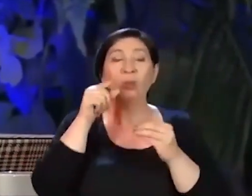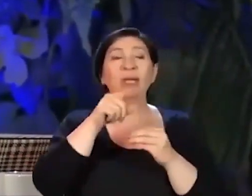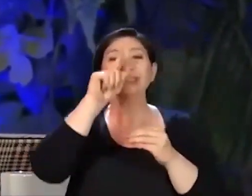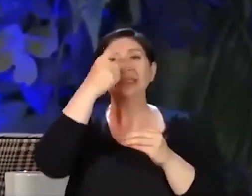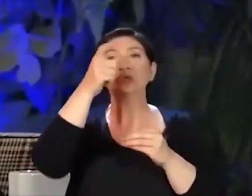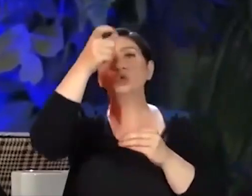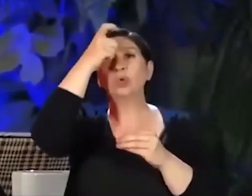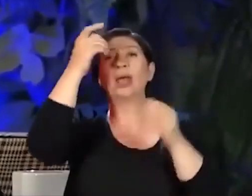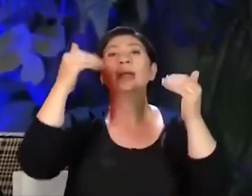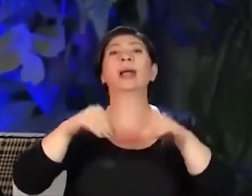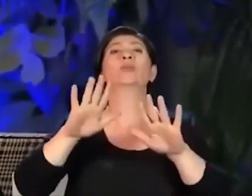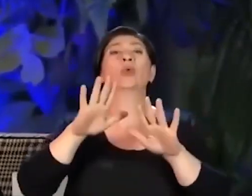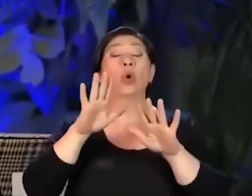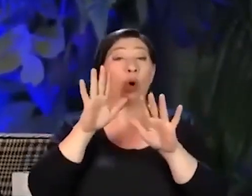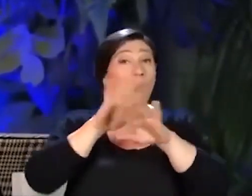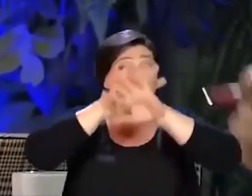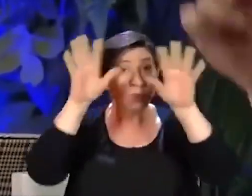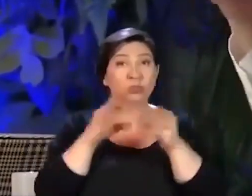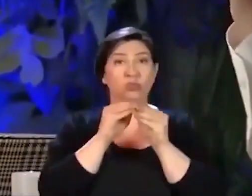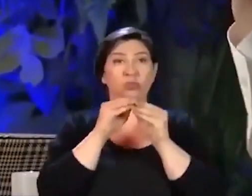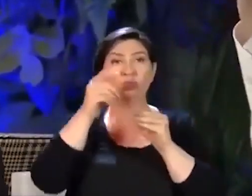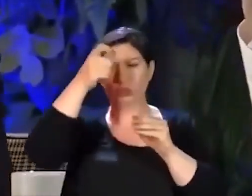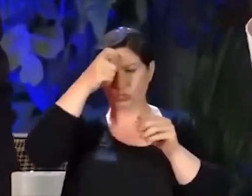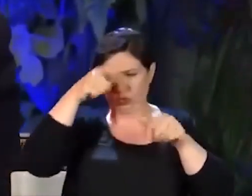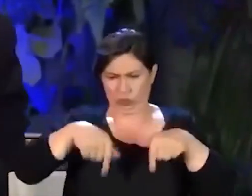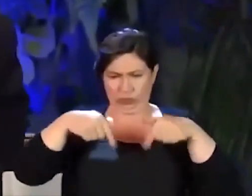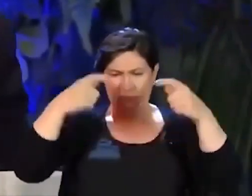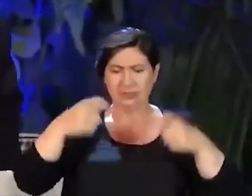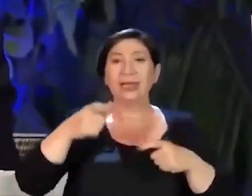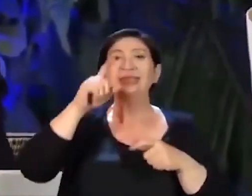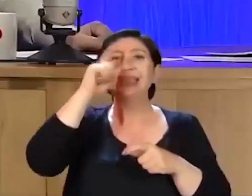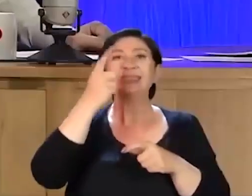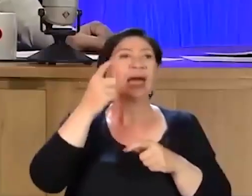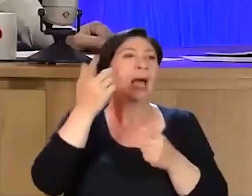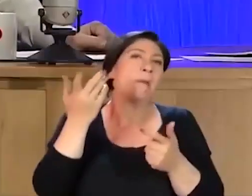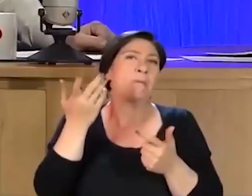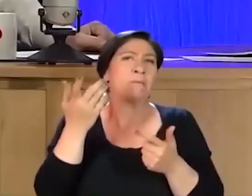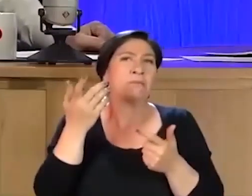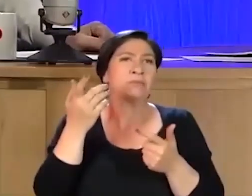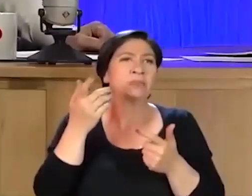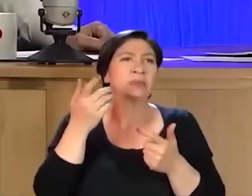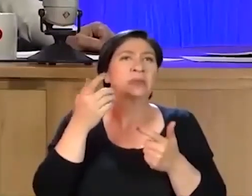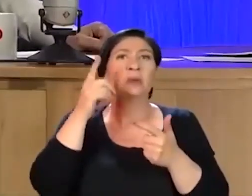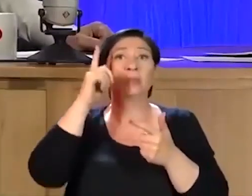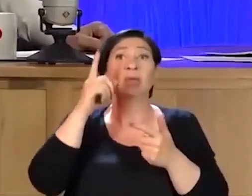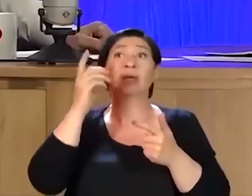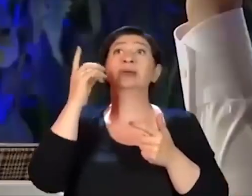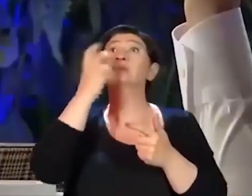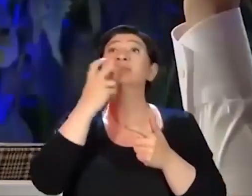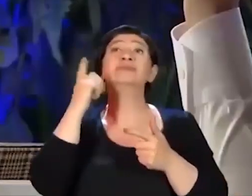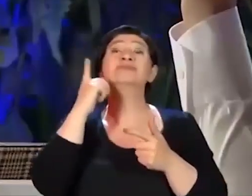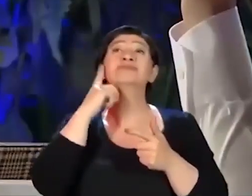sadece Türkler gelmiyor. Bunu da altını çizmek istiyorum. Nasıl Türkiye'deki konserlere sadece ne bileyim atıyorum şimdi Julio Iglesias